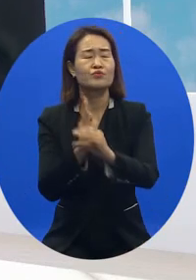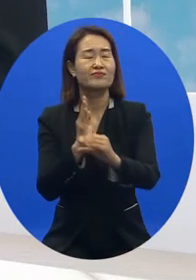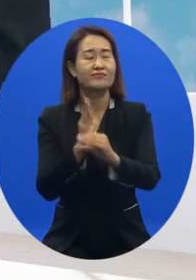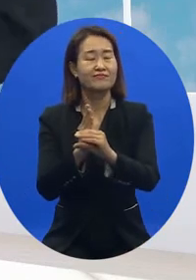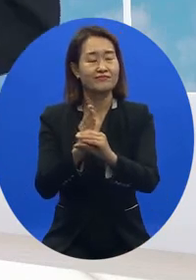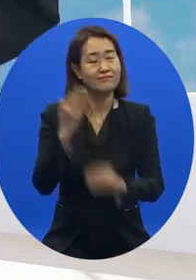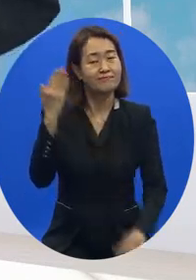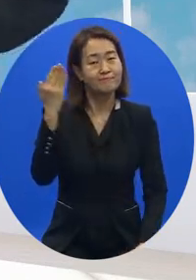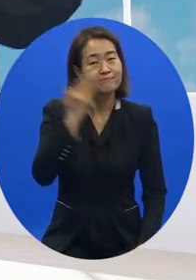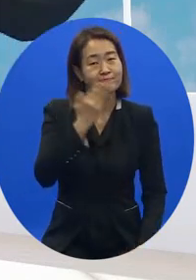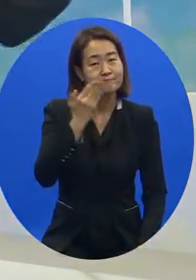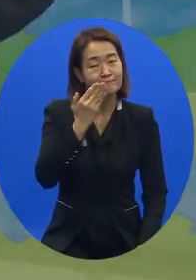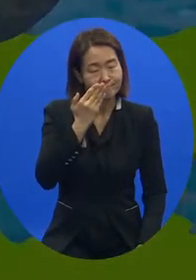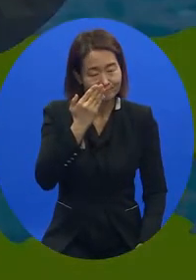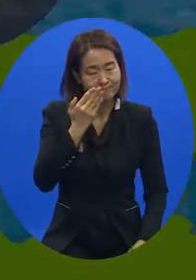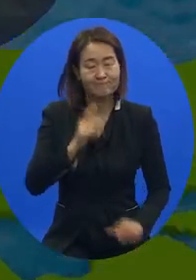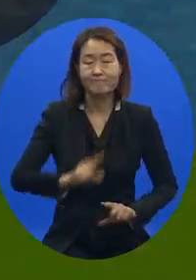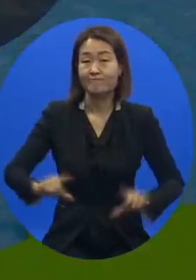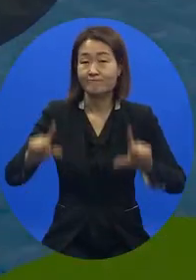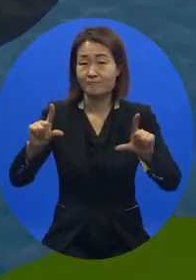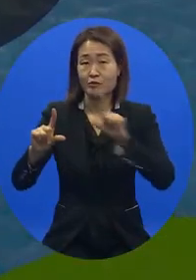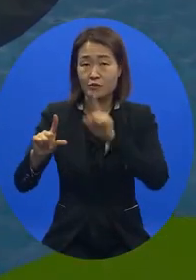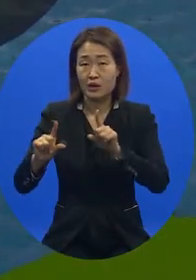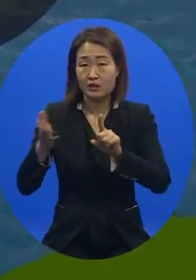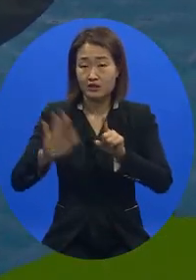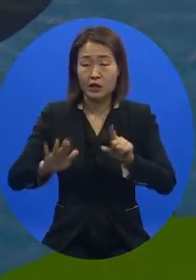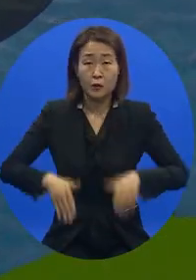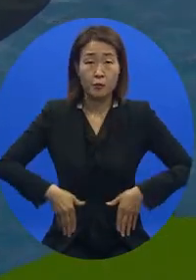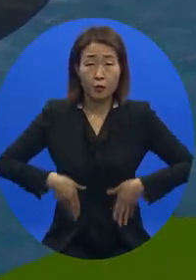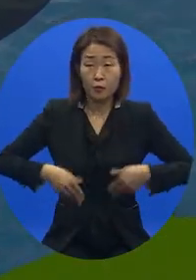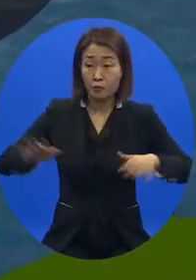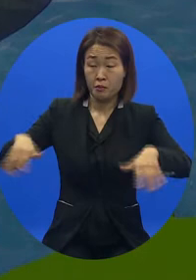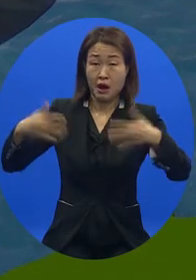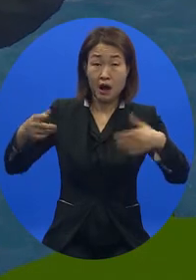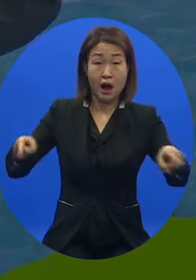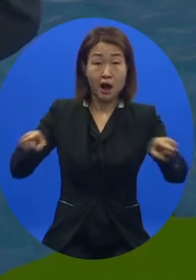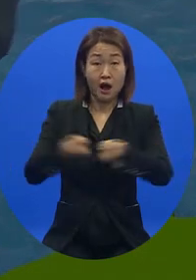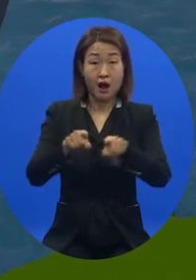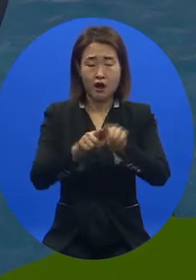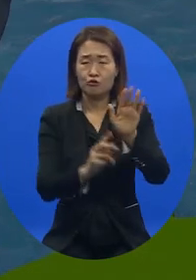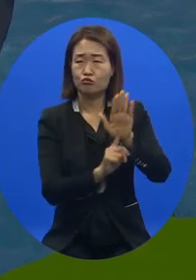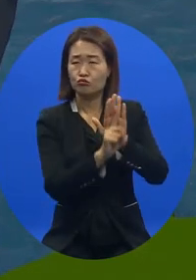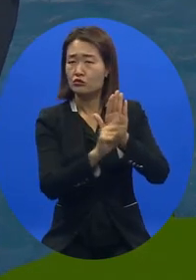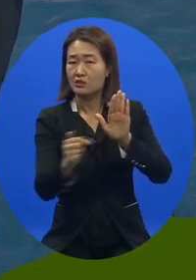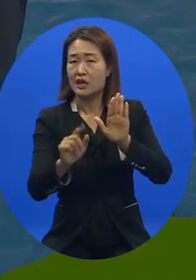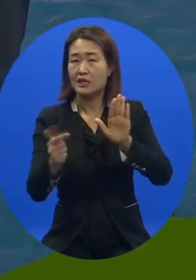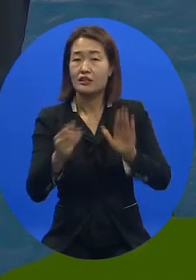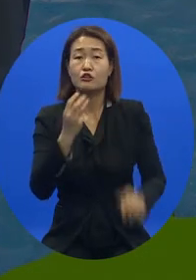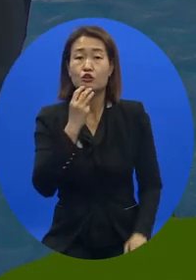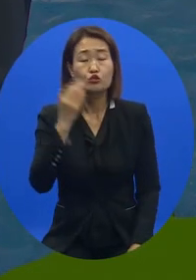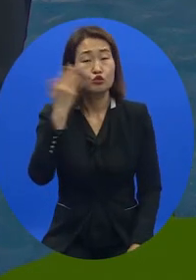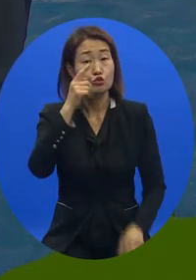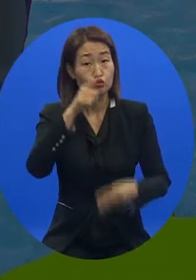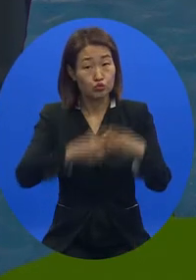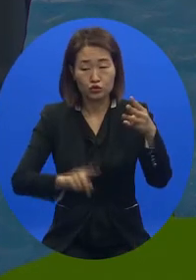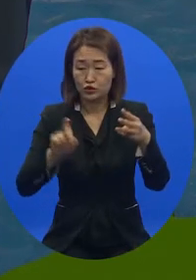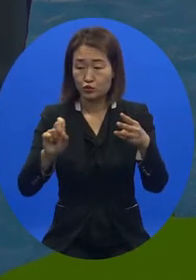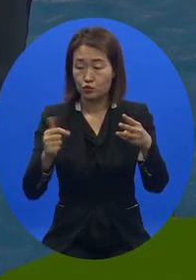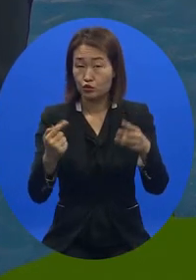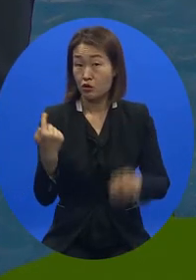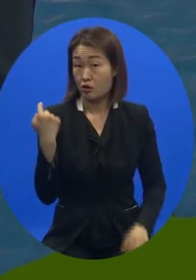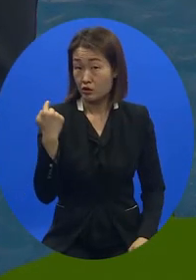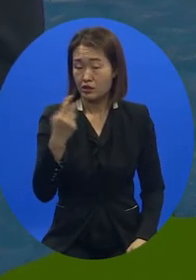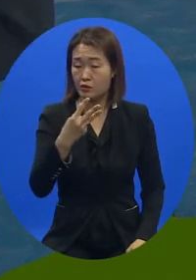화창한 날씨가 예상되는데요. 봄바람이 불면서 기온은 크게 오르지 않겠습니다. 서울과 청주 16도로